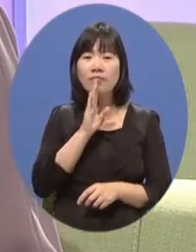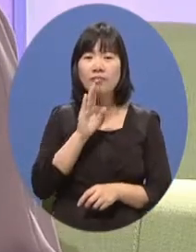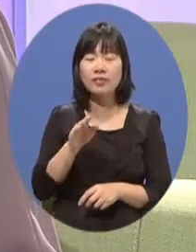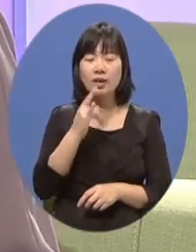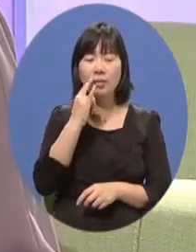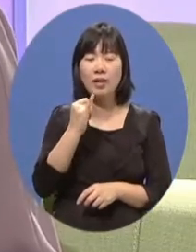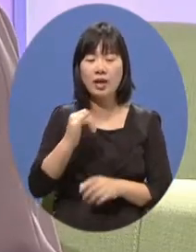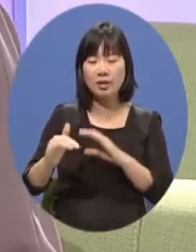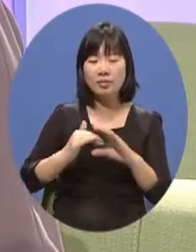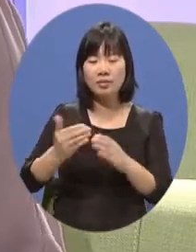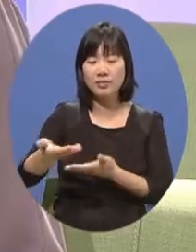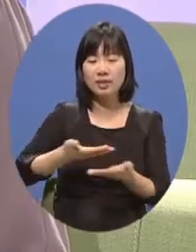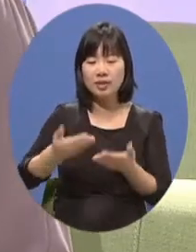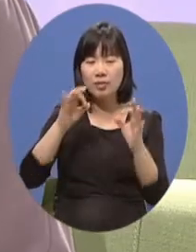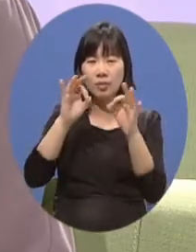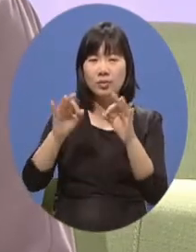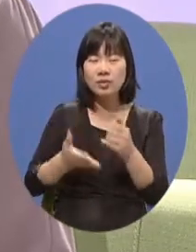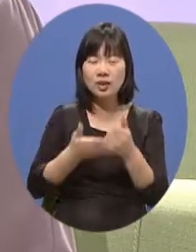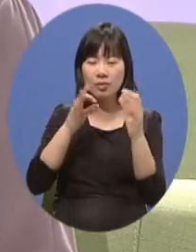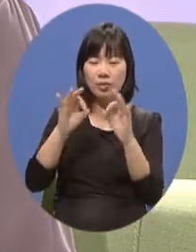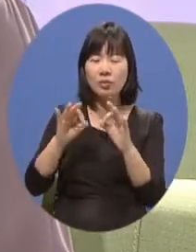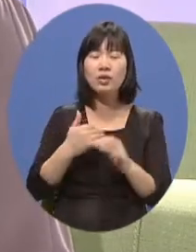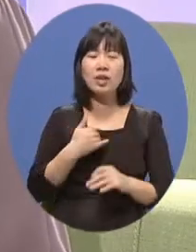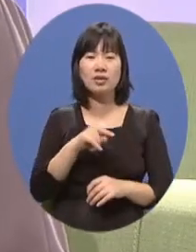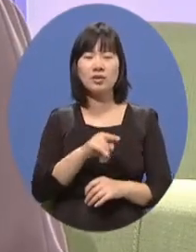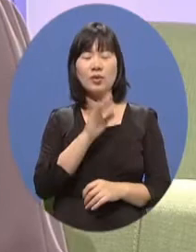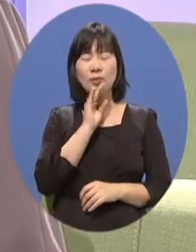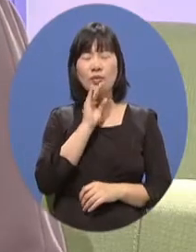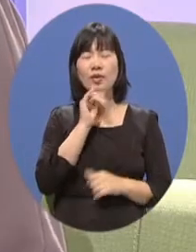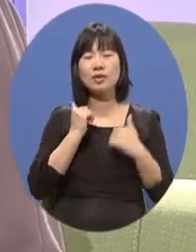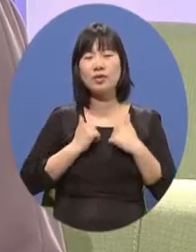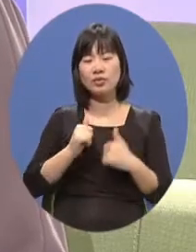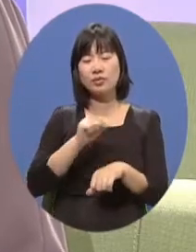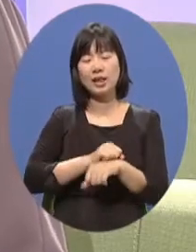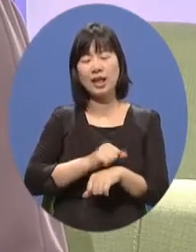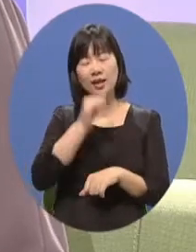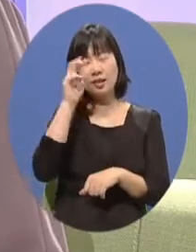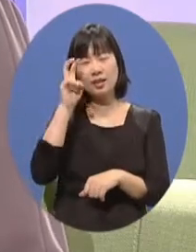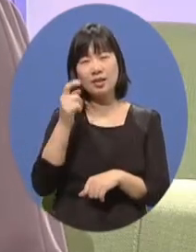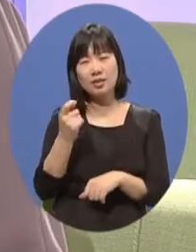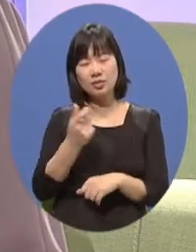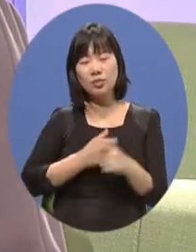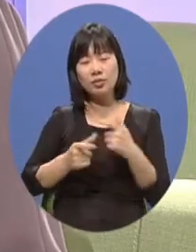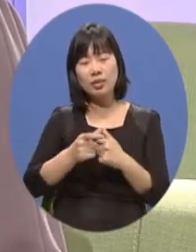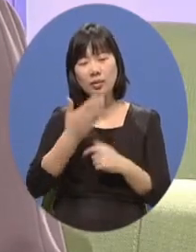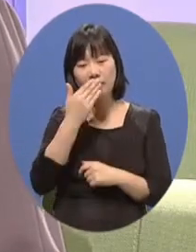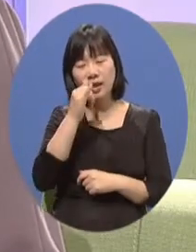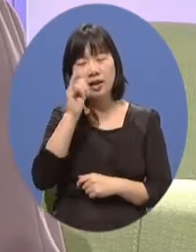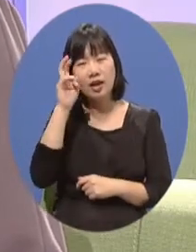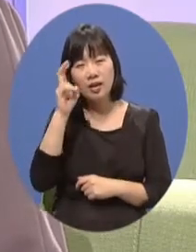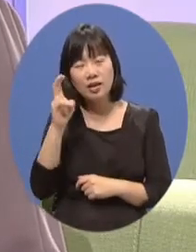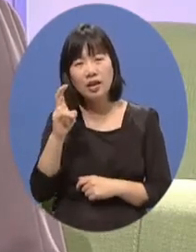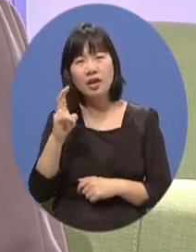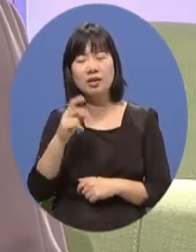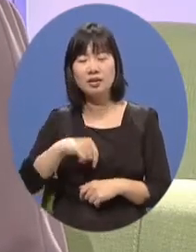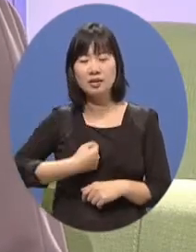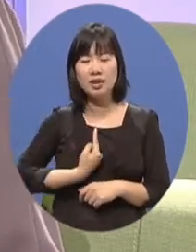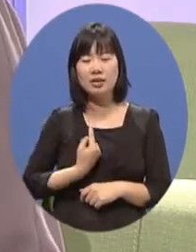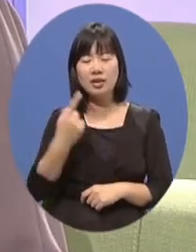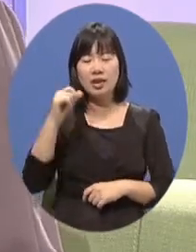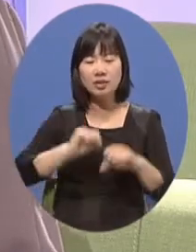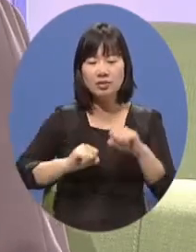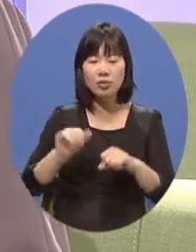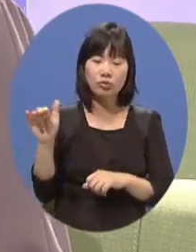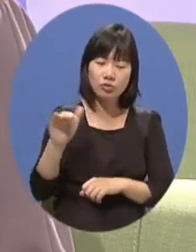엄마의 피드백을 보고 칭찬을 보고 아, 내가 이거는 정말 열심히 잘한 거구나. 아, 이거는 조금 더할 수도 있겠구나. 이런 식으로 자기의 어떤